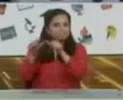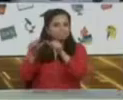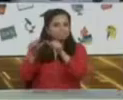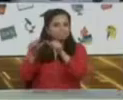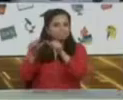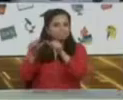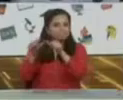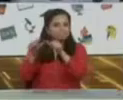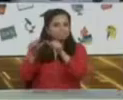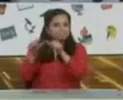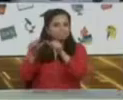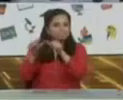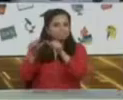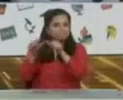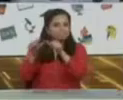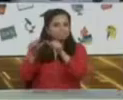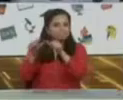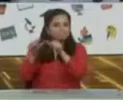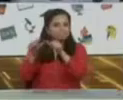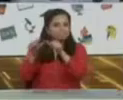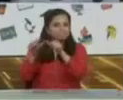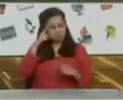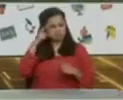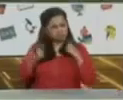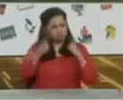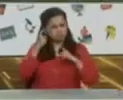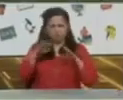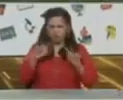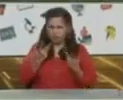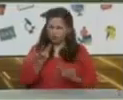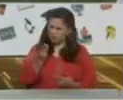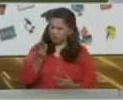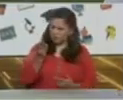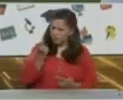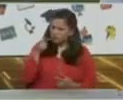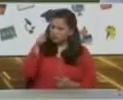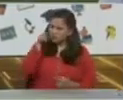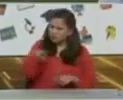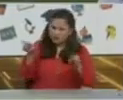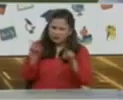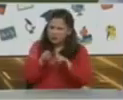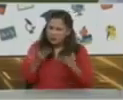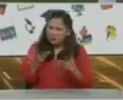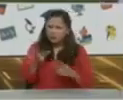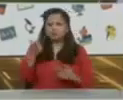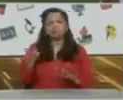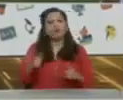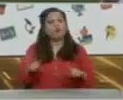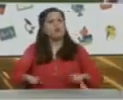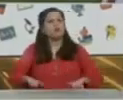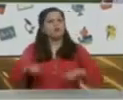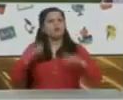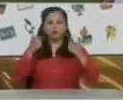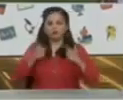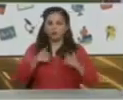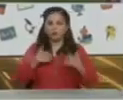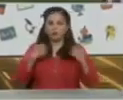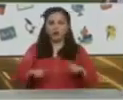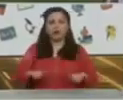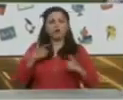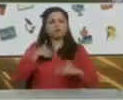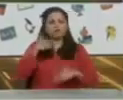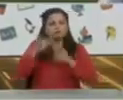ऐसा तो नहीं है कि जीवन जीने का जो